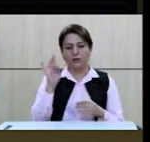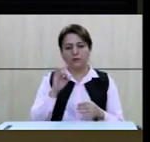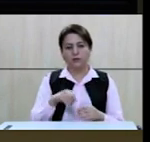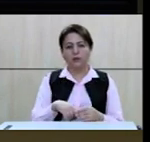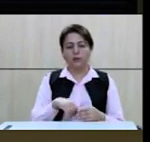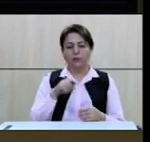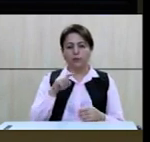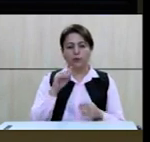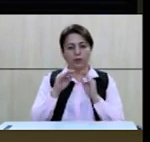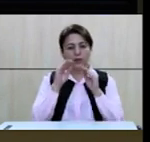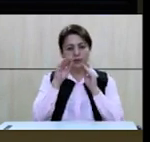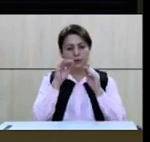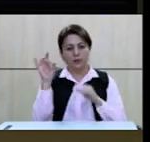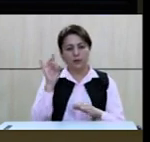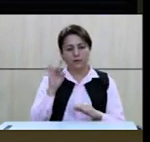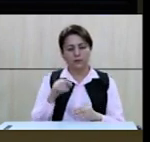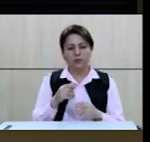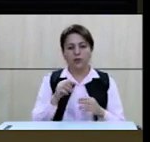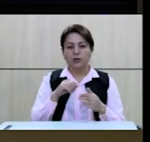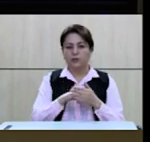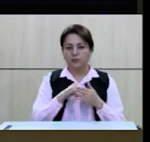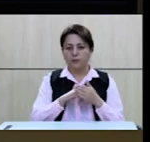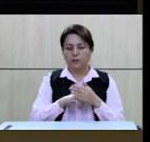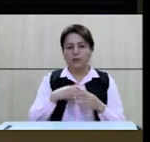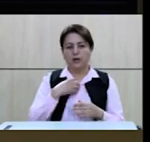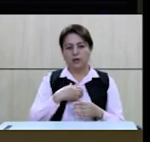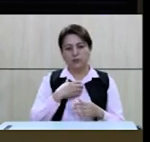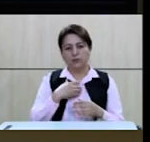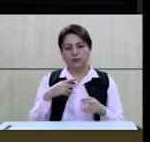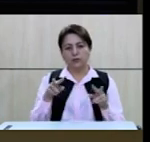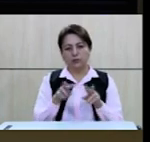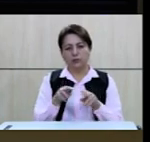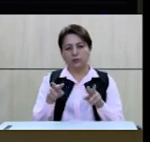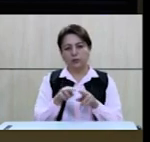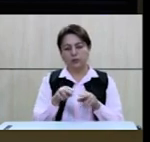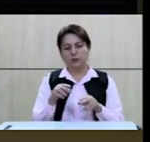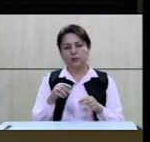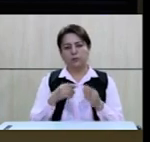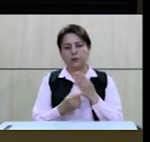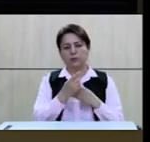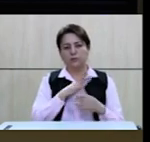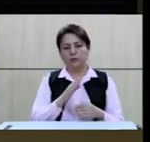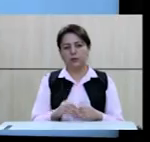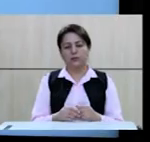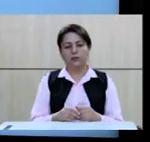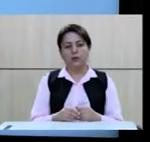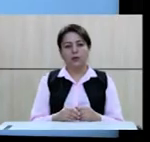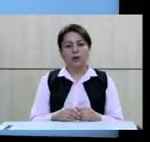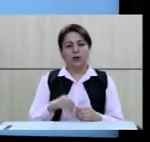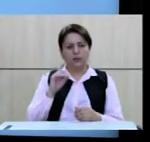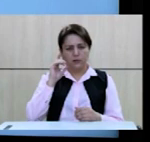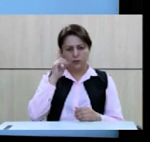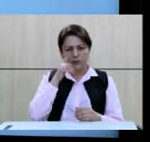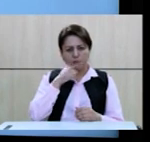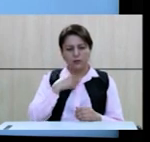Barakalla, yasama ravish. Chunki asosni juftlashtirish orqali hosil qilingan. Asta